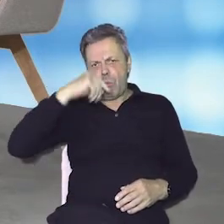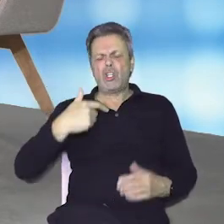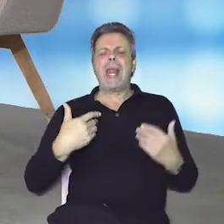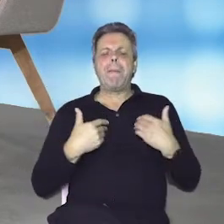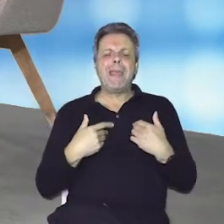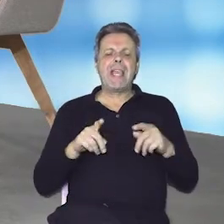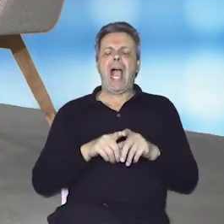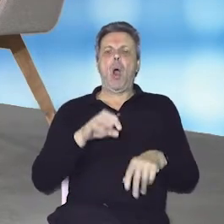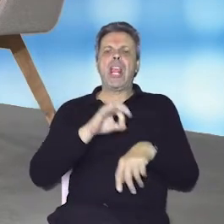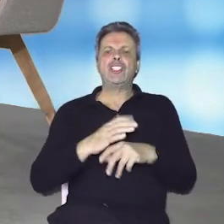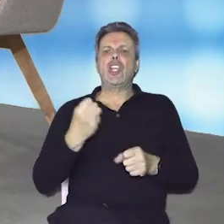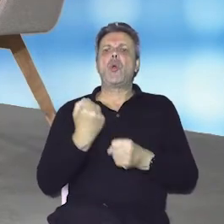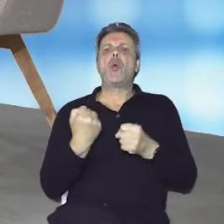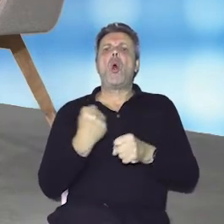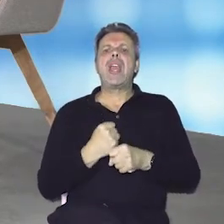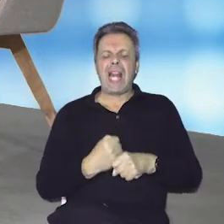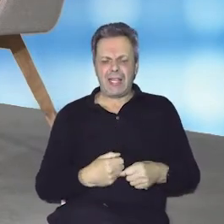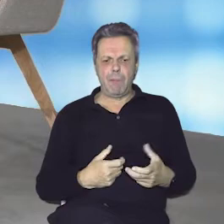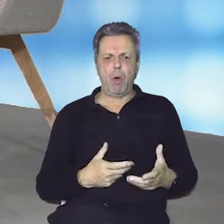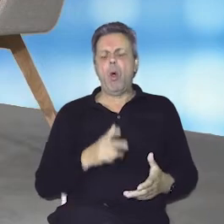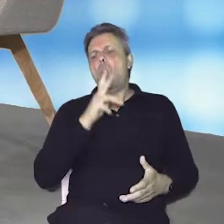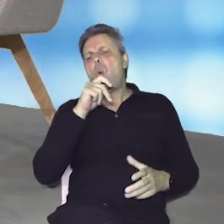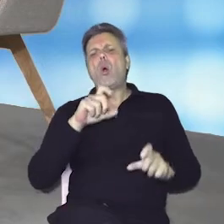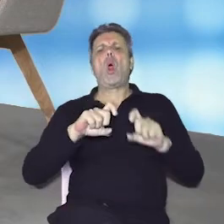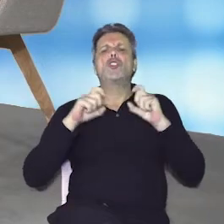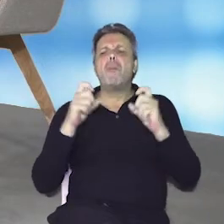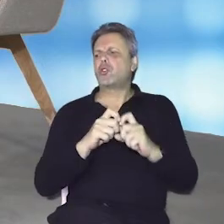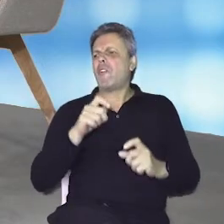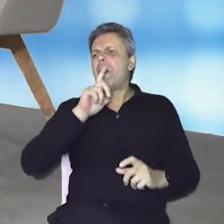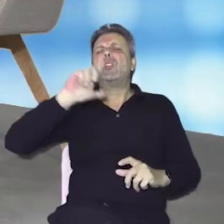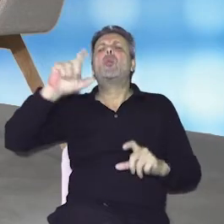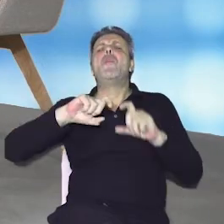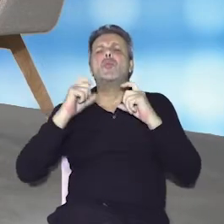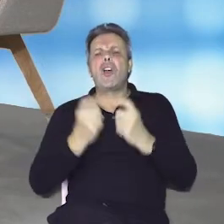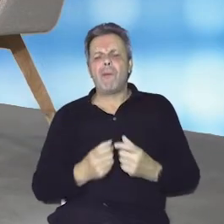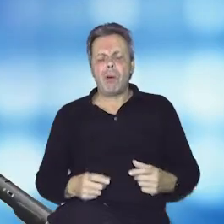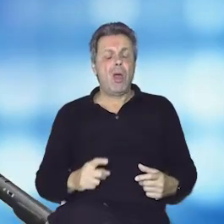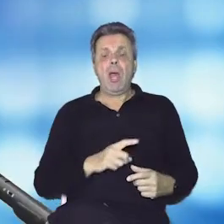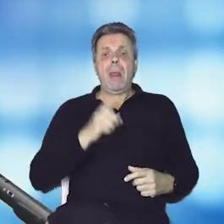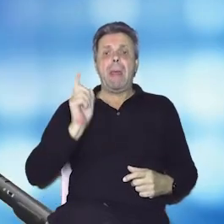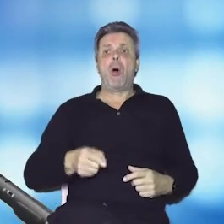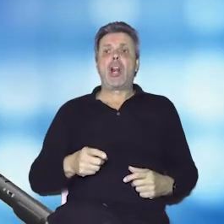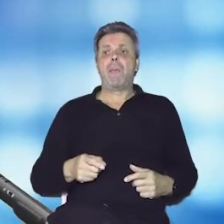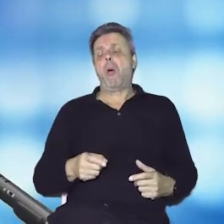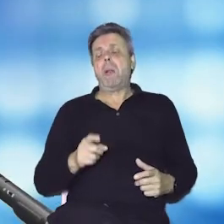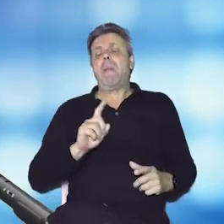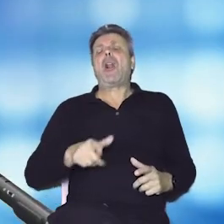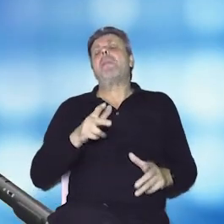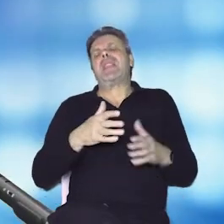kao liječnici koji radimo što u onkološkim ustanovama, što u drugim ustanovama, što ne moraju biti nužno onkološke,